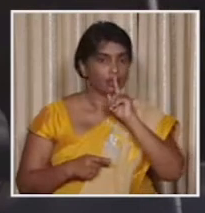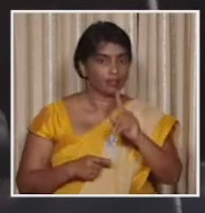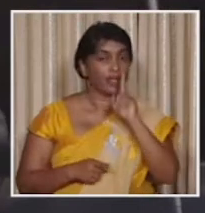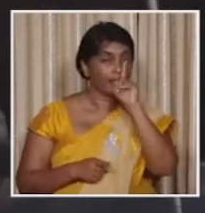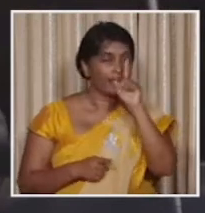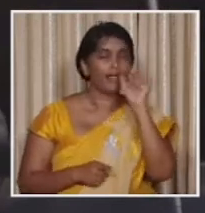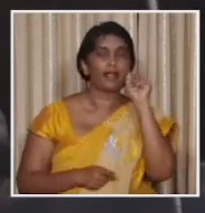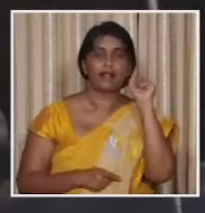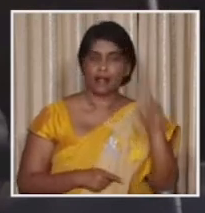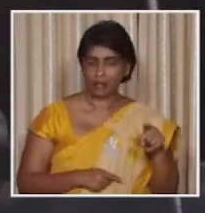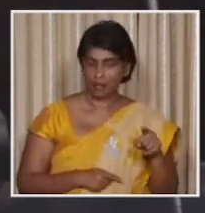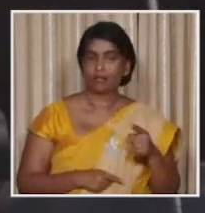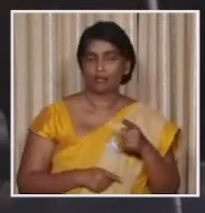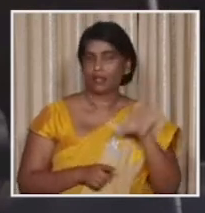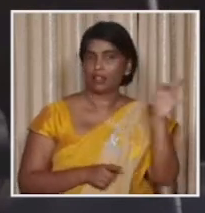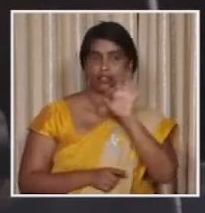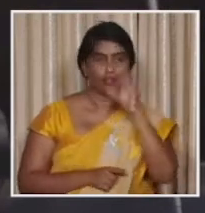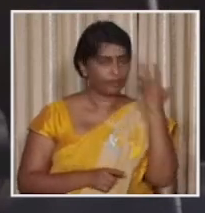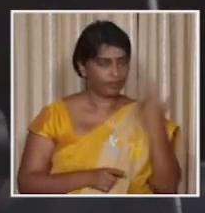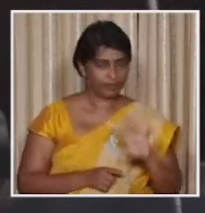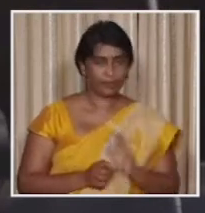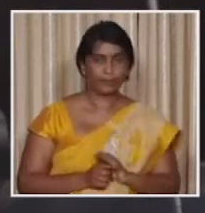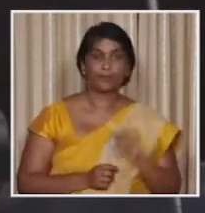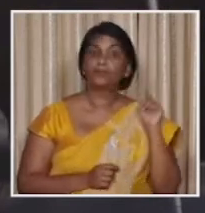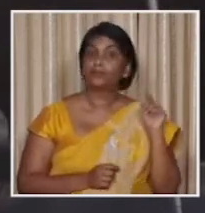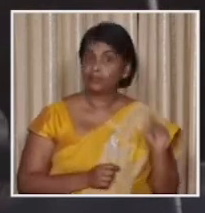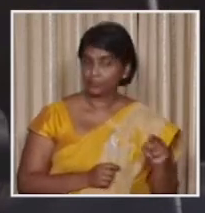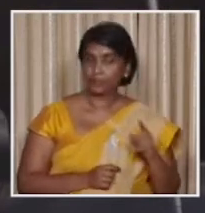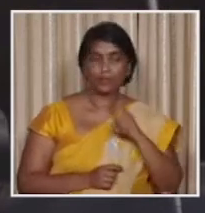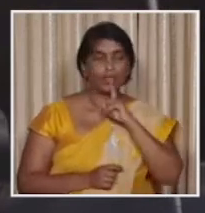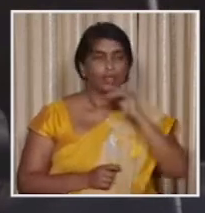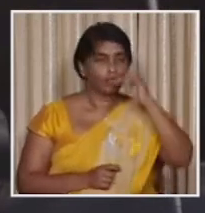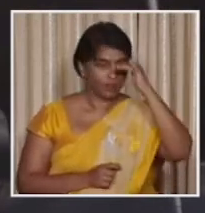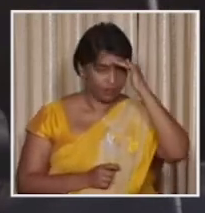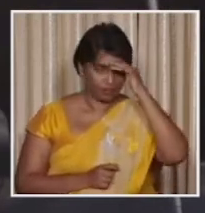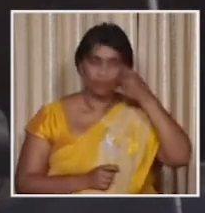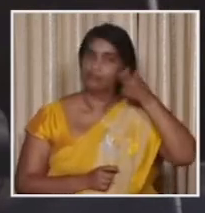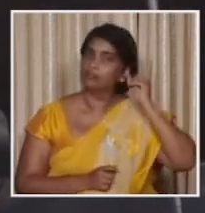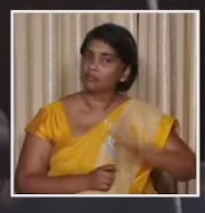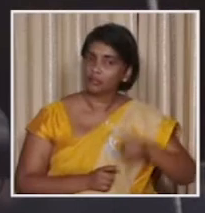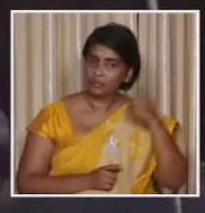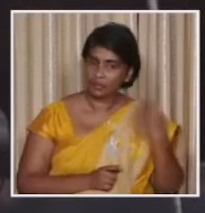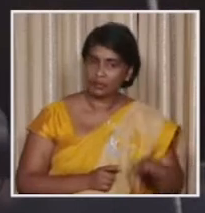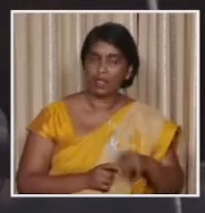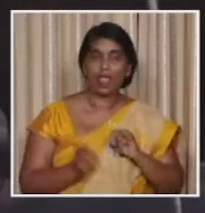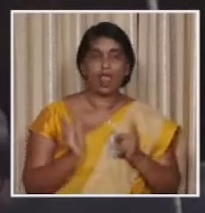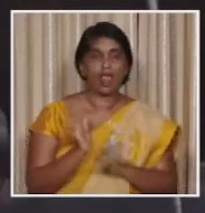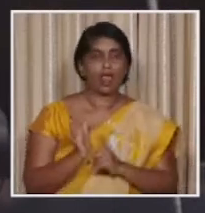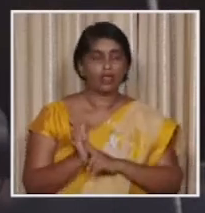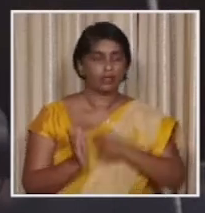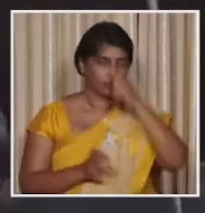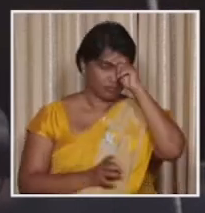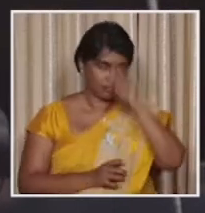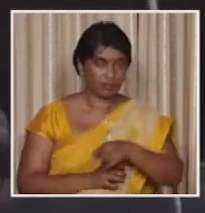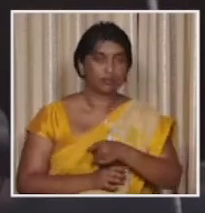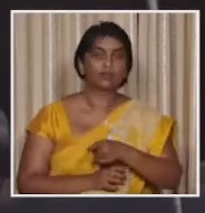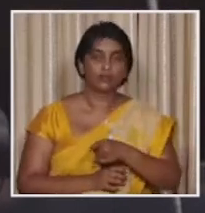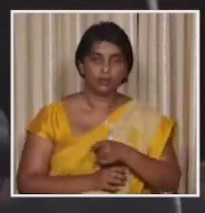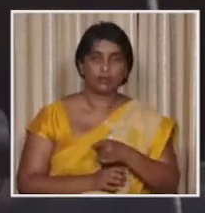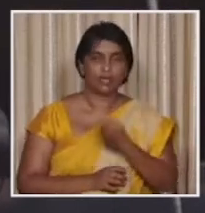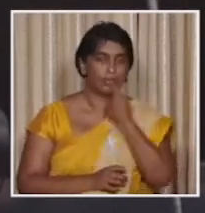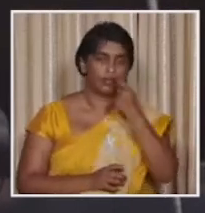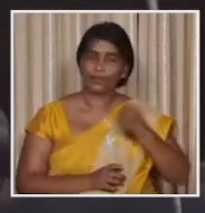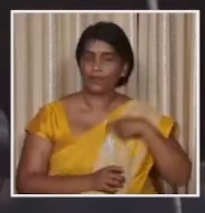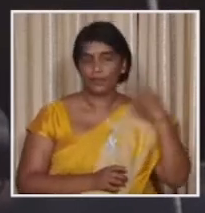නම හැටියට පත් කරා. ඒක කතානායකවරයාත් එකඟ වුණා. ලක්ෂ්මන් කිරියල්ල මහත්මයාත් ඒක මට